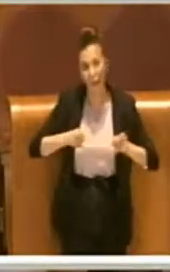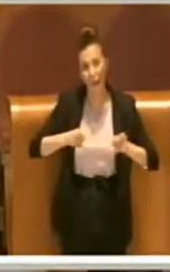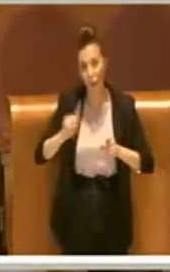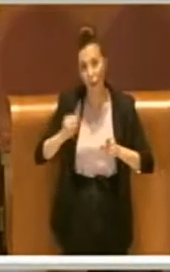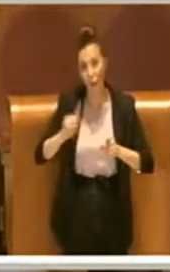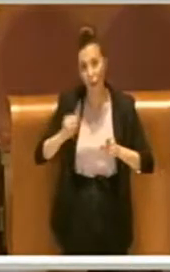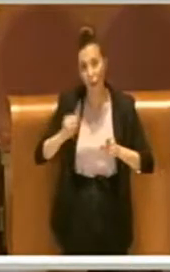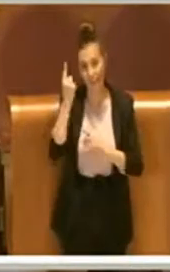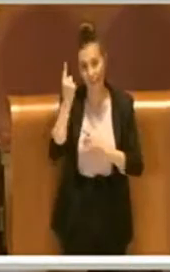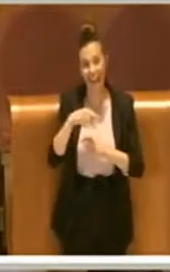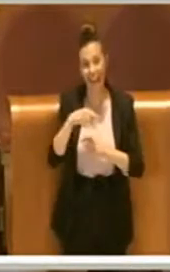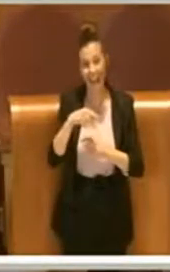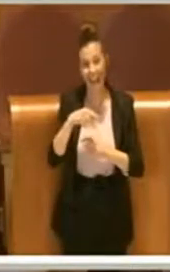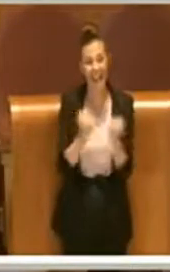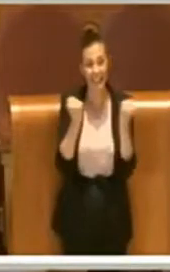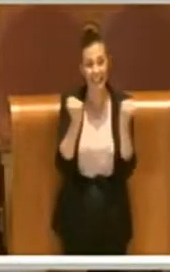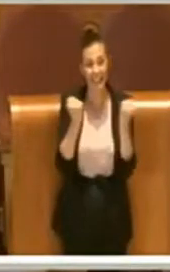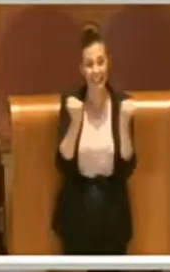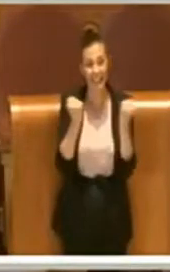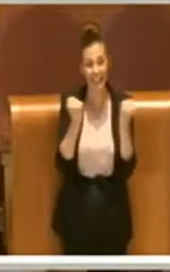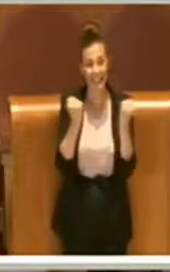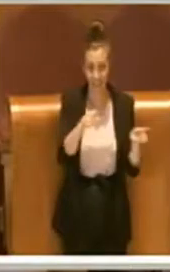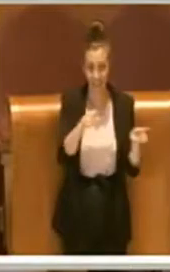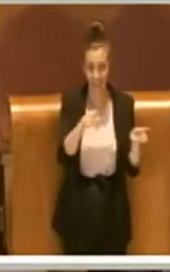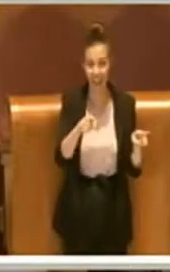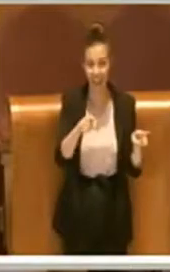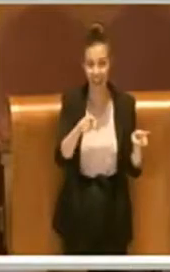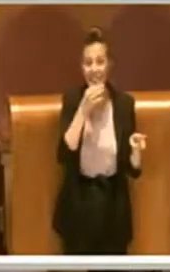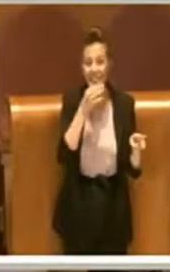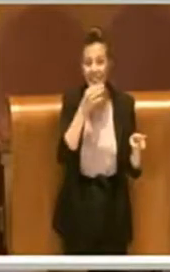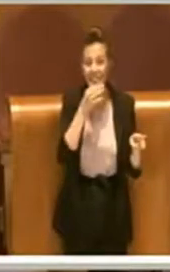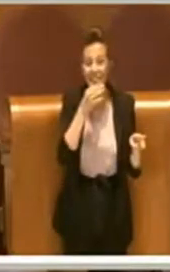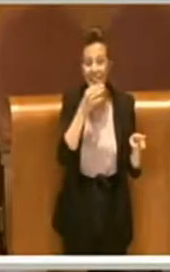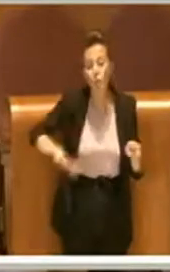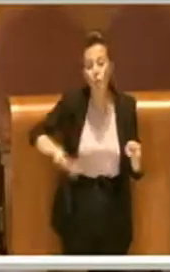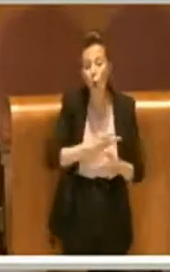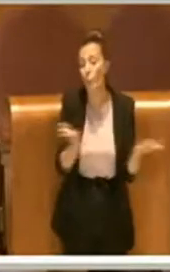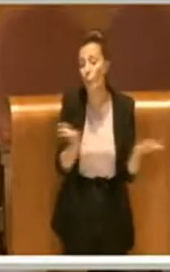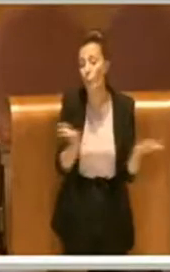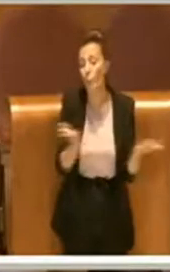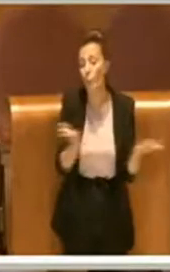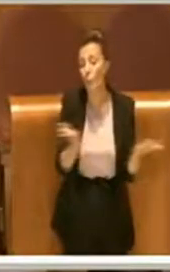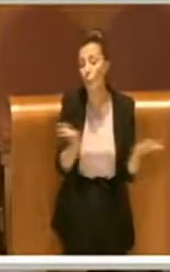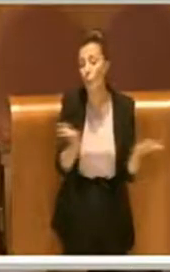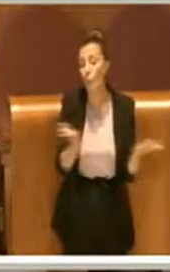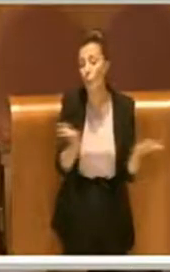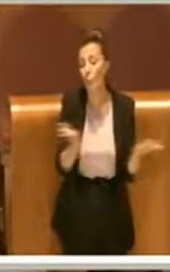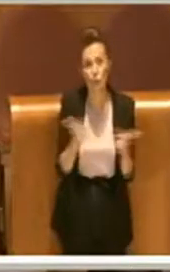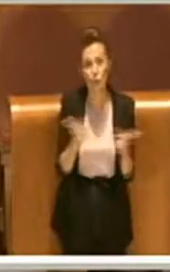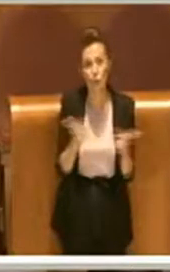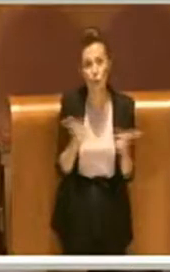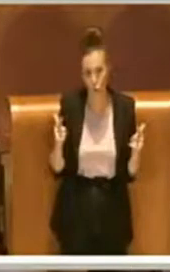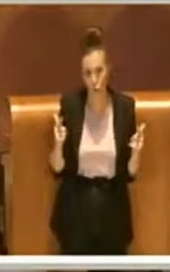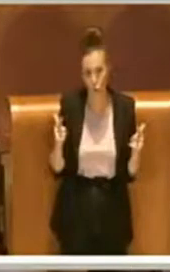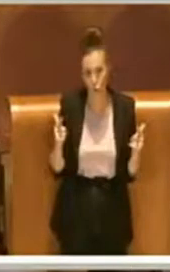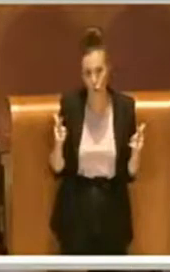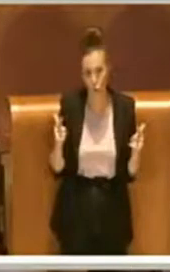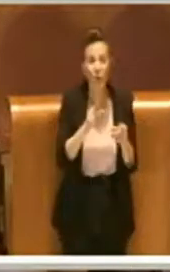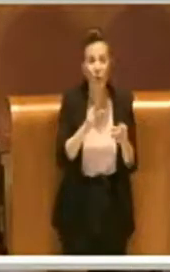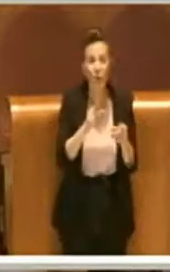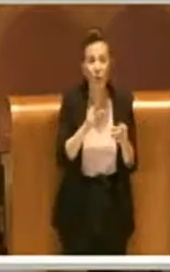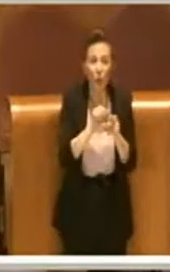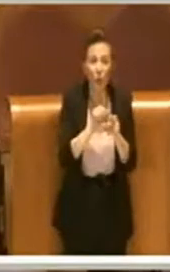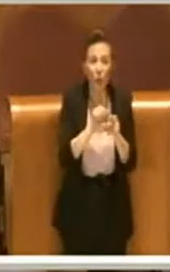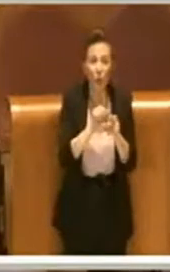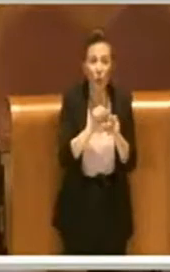straordinario dove queste attività non hanno il suolo pubblico e i coperti all'interno evidentemente sono ridotti come per quelle